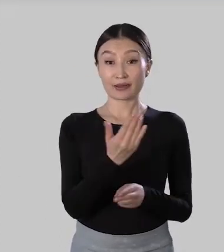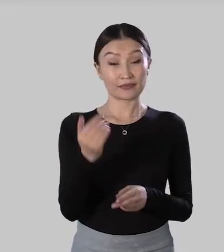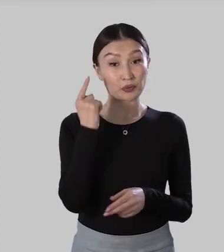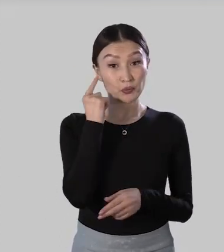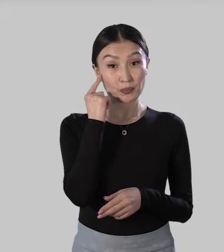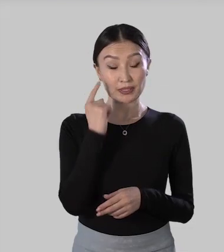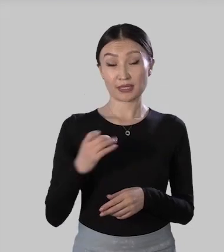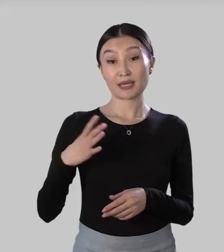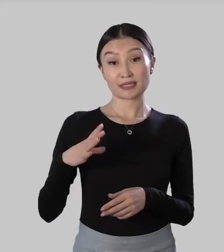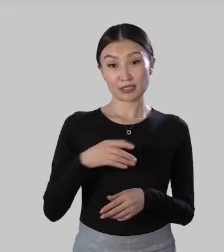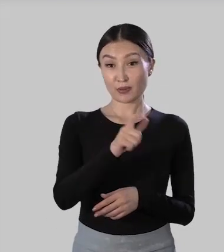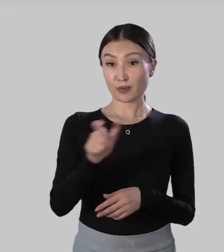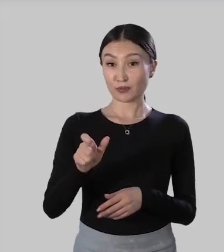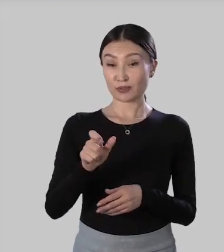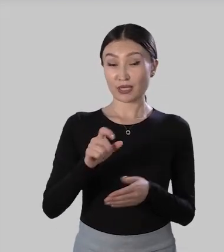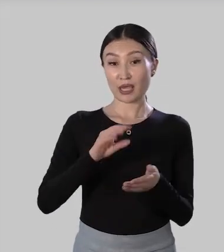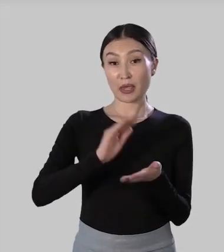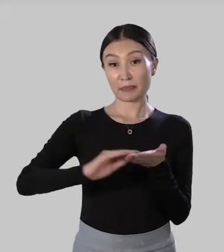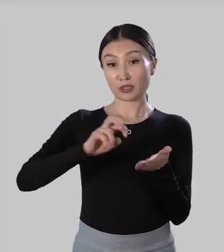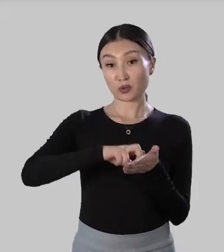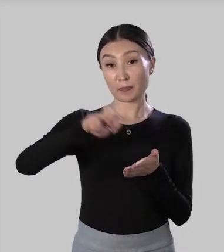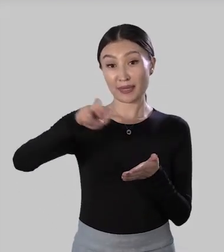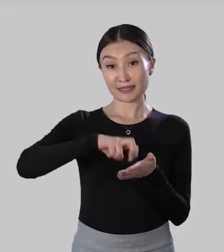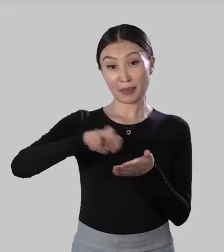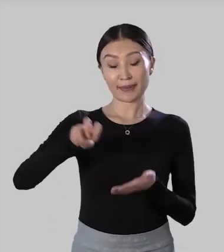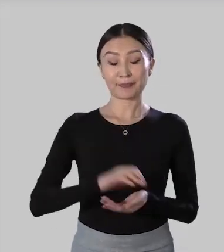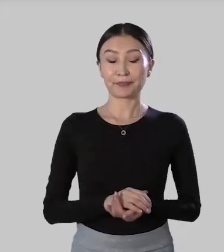Как вы думаете, зачем люди пишут письма?